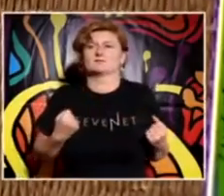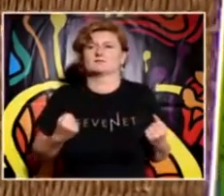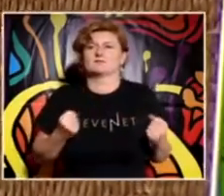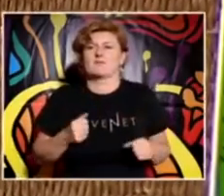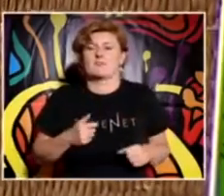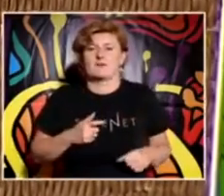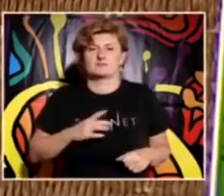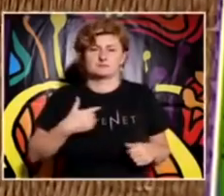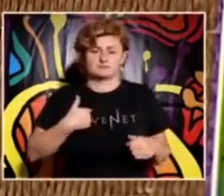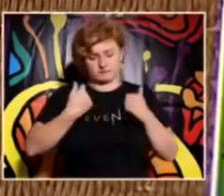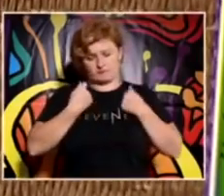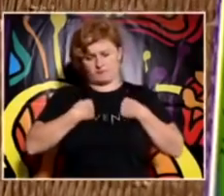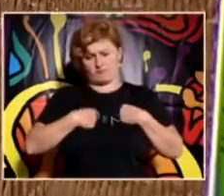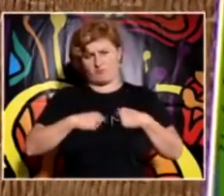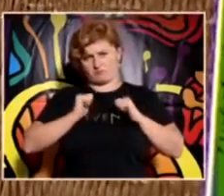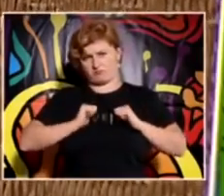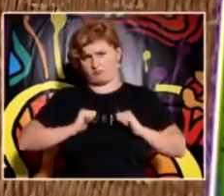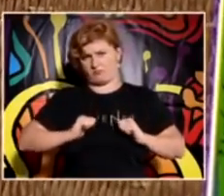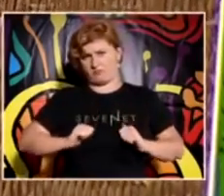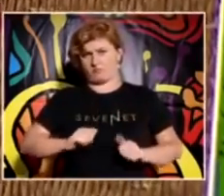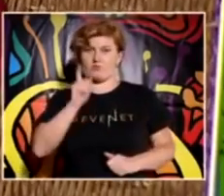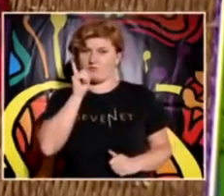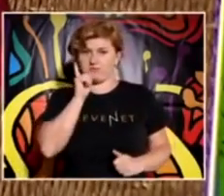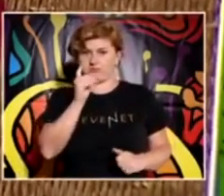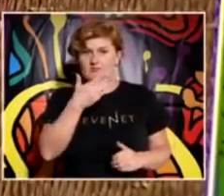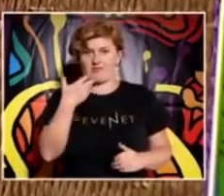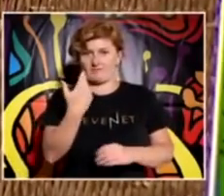Dziwnie, bo byłam spokojna. Dziwnie spokojna, bo nie było zasięgu komórek.